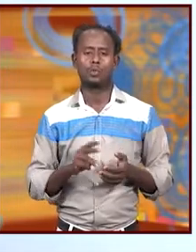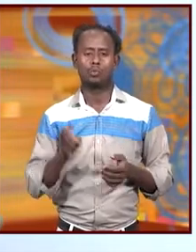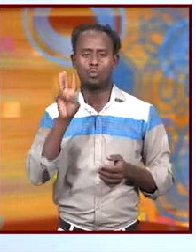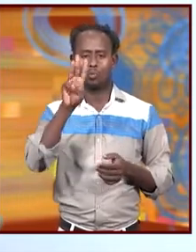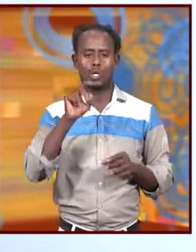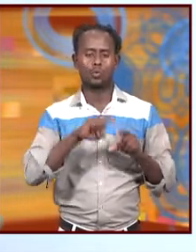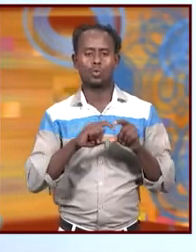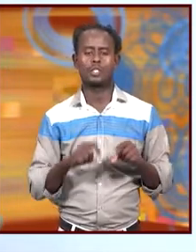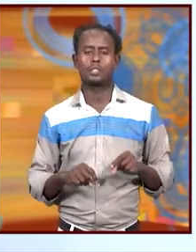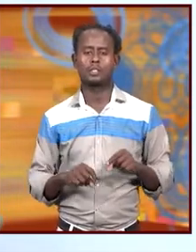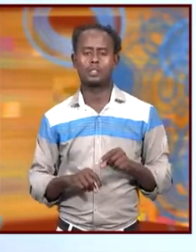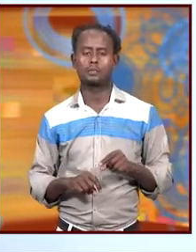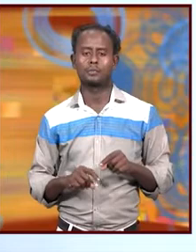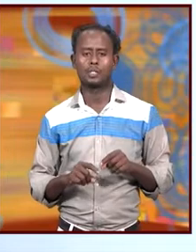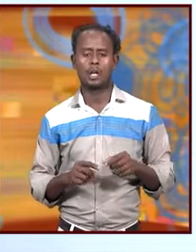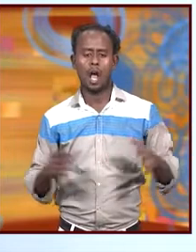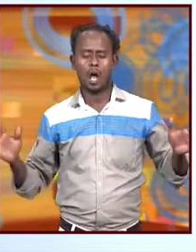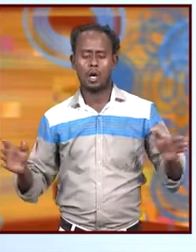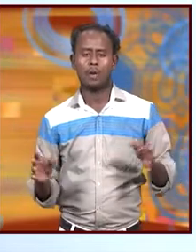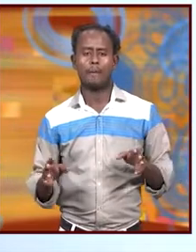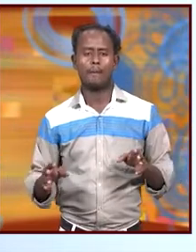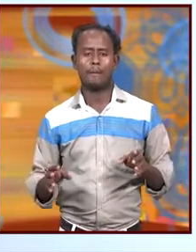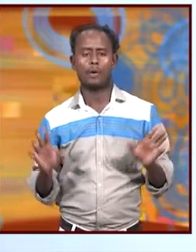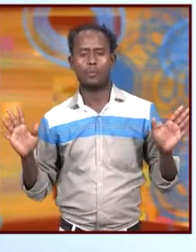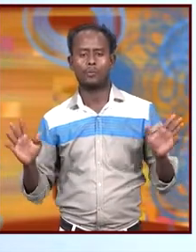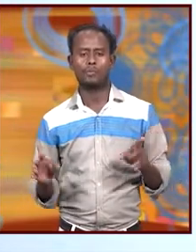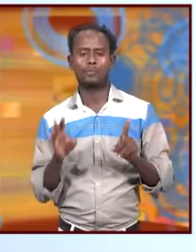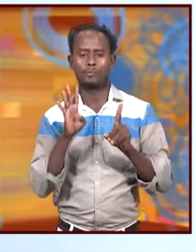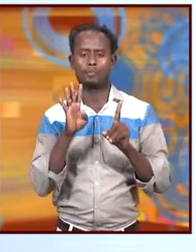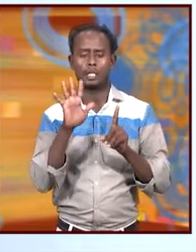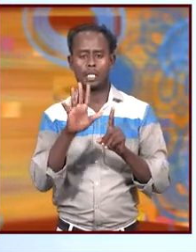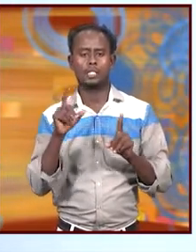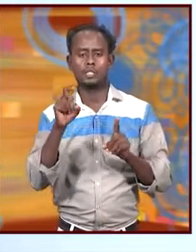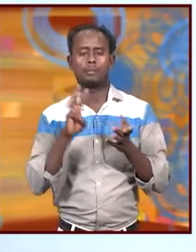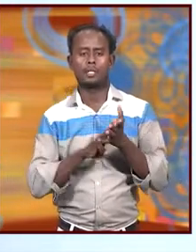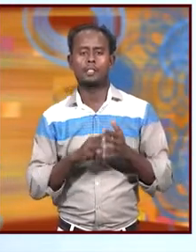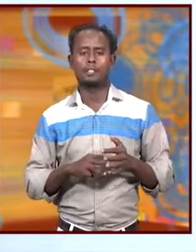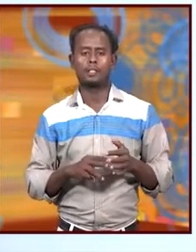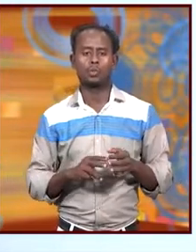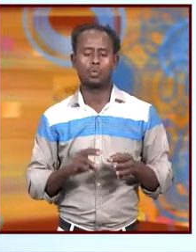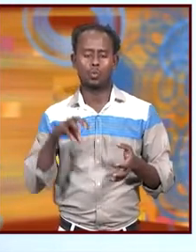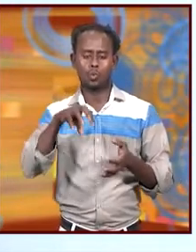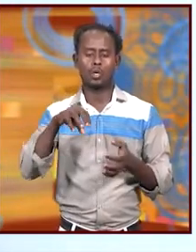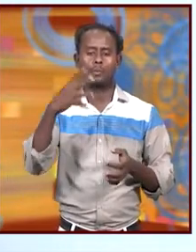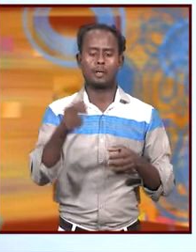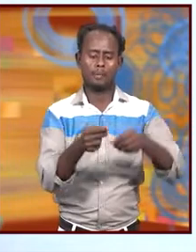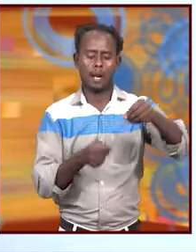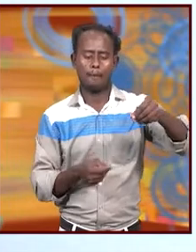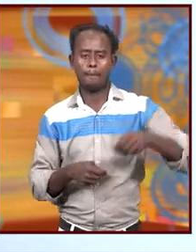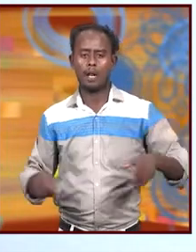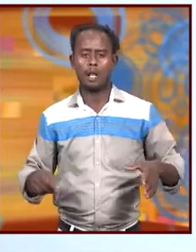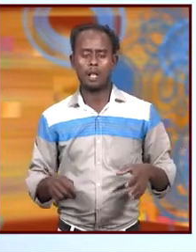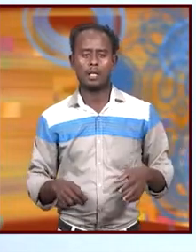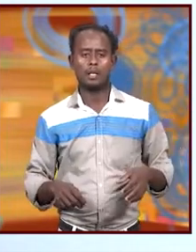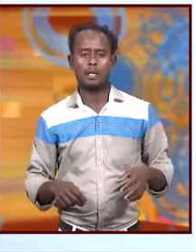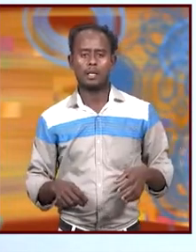கணக்கு, அகலம் 15 சென்டிமீட்டர், அகலமானது 15 சென்டிமீட்டர். கொடுக்கப்பட்ட பரப்பளவு